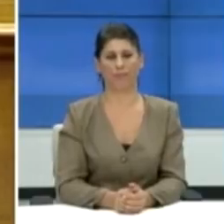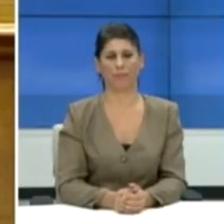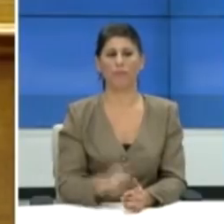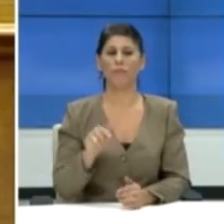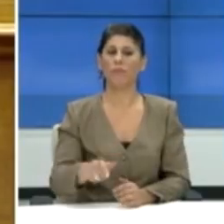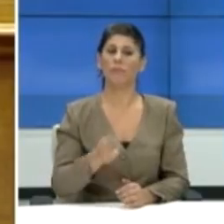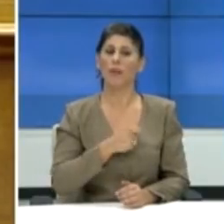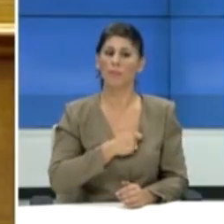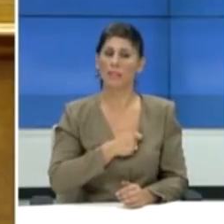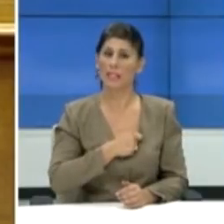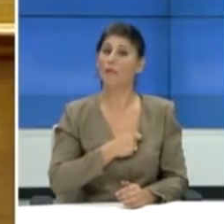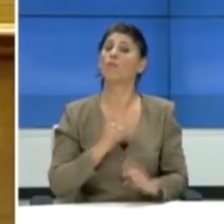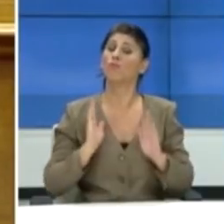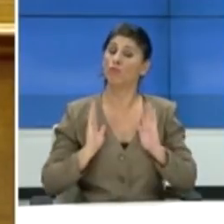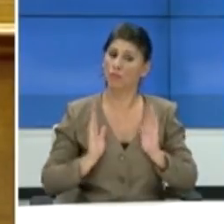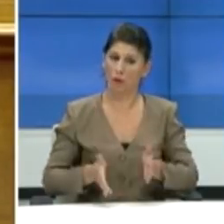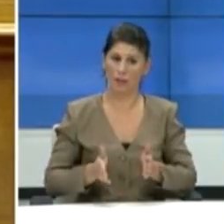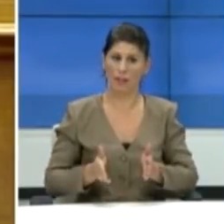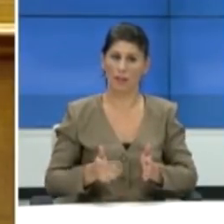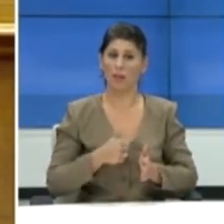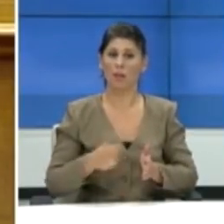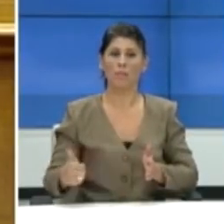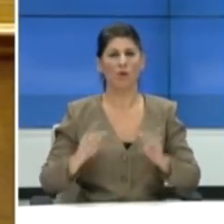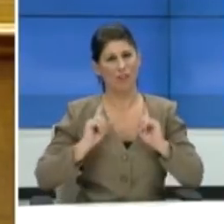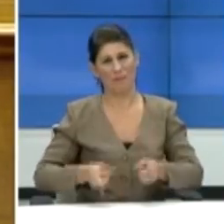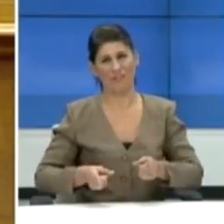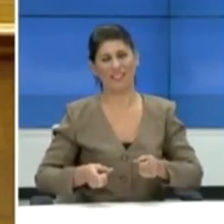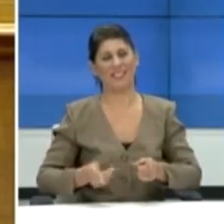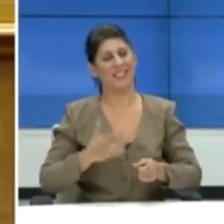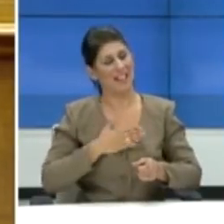πιστεύουμε ότι το μπορεί, αρκεί να το αποφασίζει. Σας ευχαριστώ.